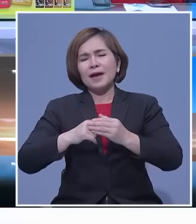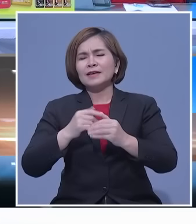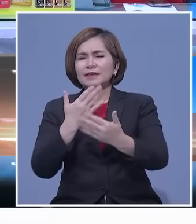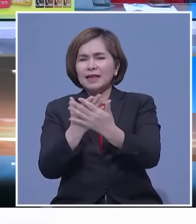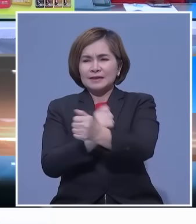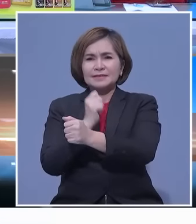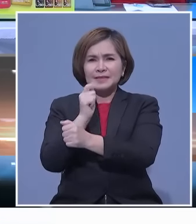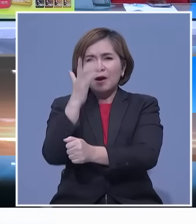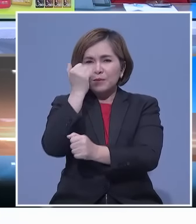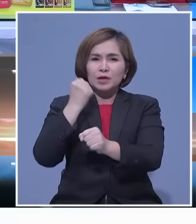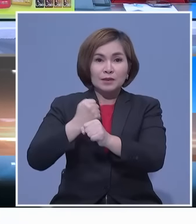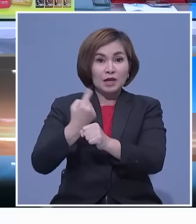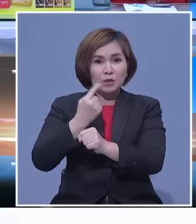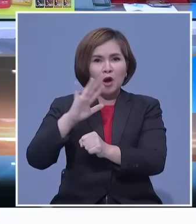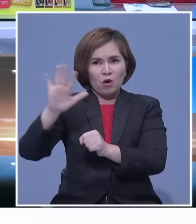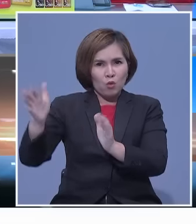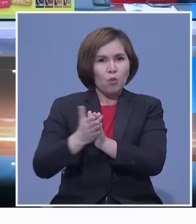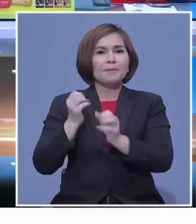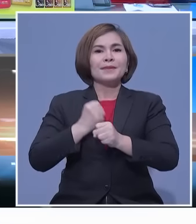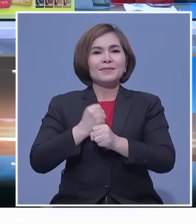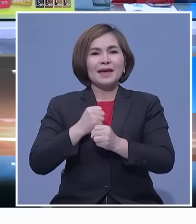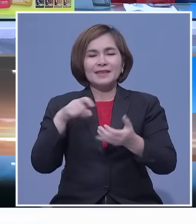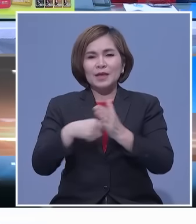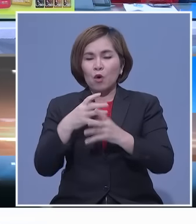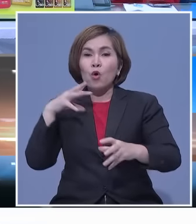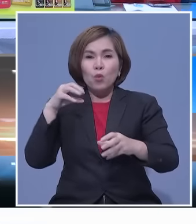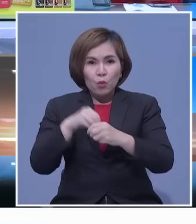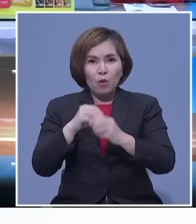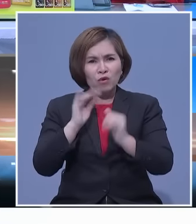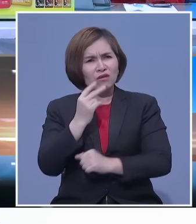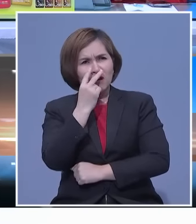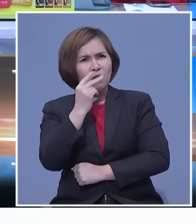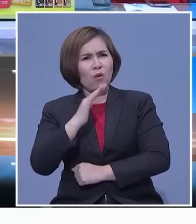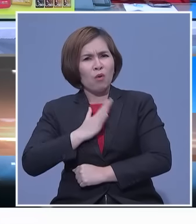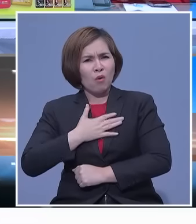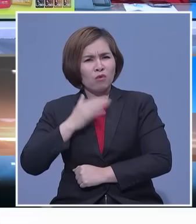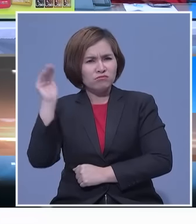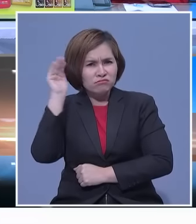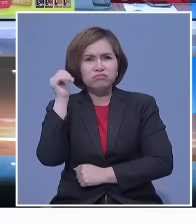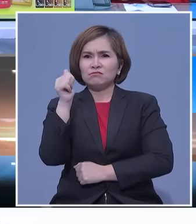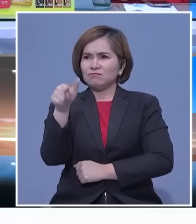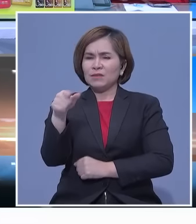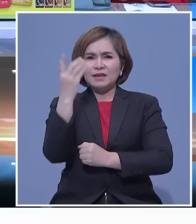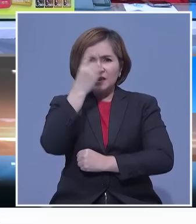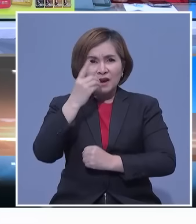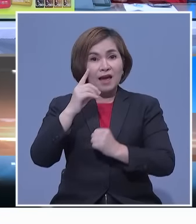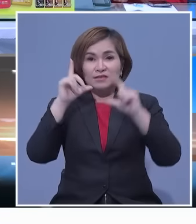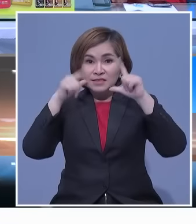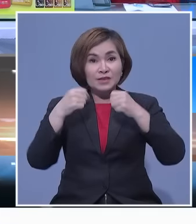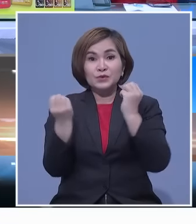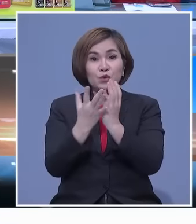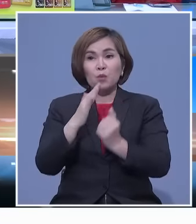ะเพราะมันจะยิ่งสร้างความน่าเชื่อถือว่าเข้าไปอยู่ในองค์กรไงคนแบบเเราจะมาหลอกเราเจะเอาชื่อเสียงของตัวเองมาเสี่ยง